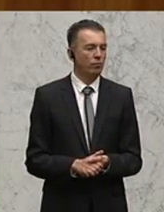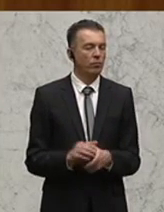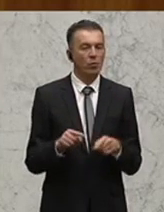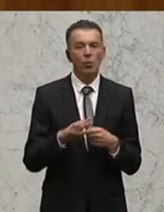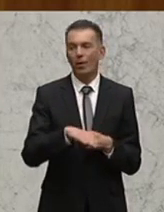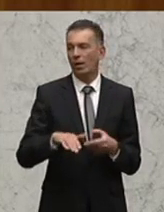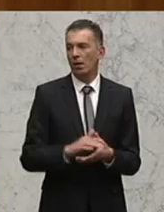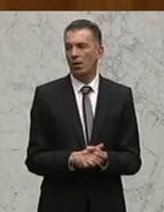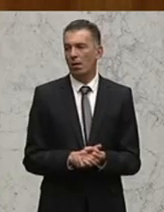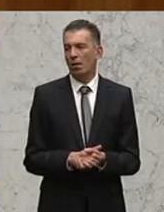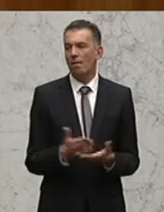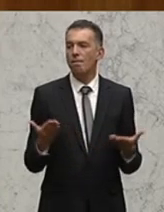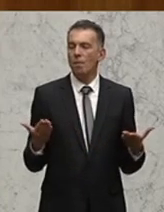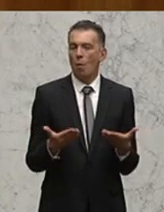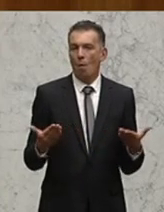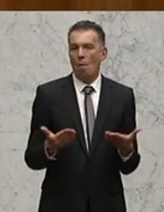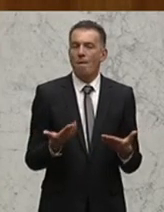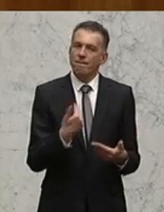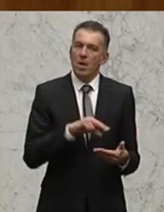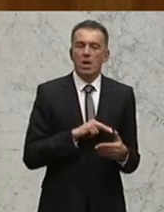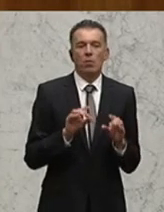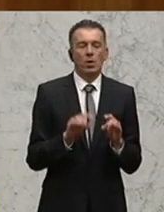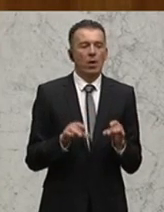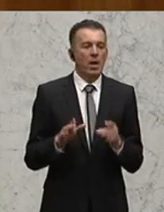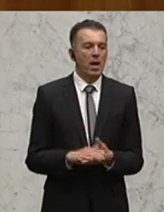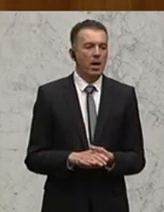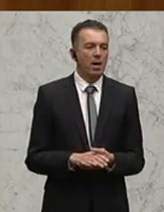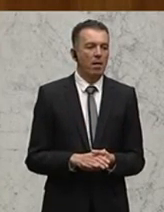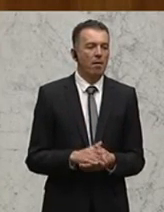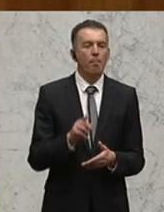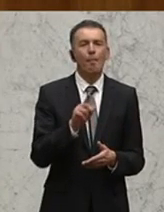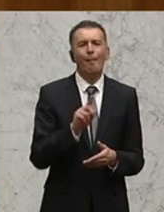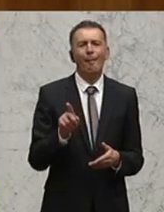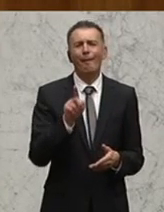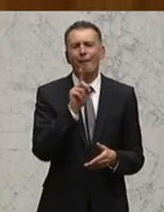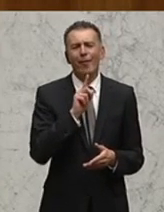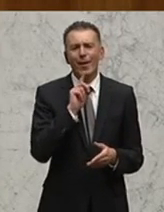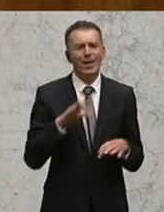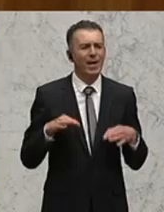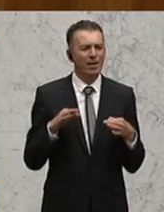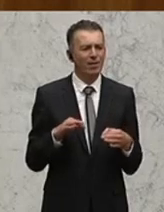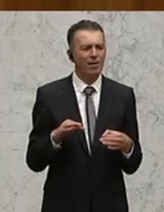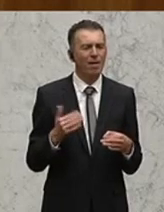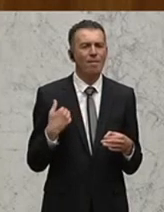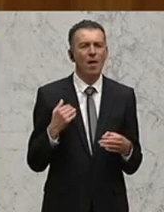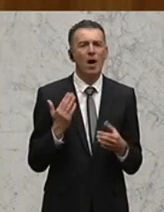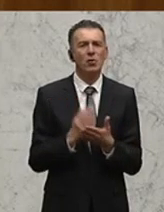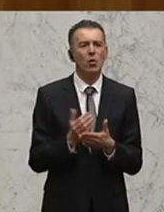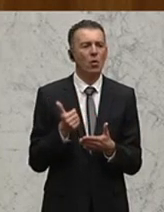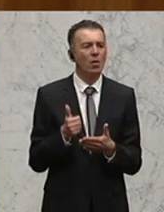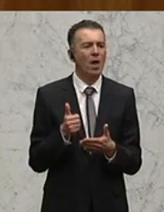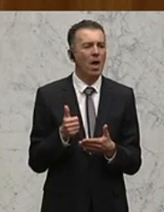die Zukunft unserer Kinder in den Händen der Lehrer und ist bis auf wenige Ausnahmen, ein Schimpfwort wurde schon bezeichnet,